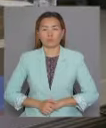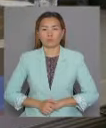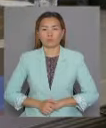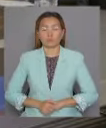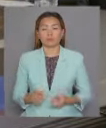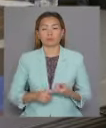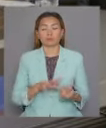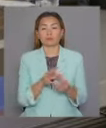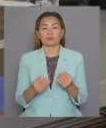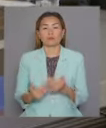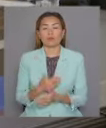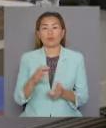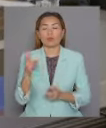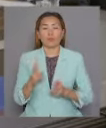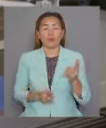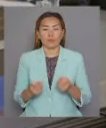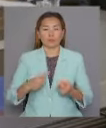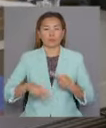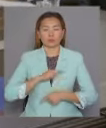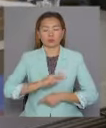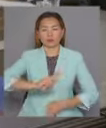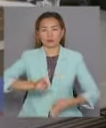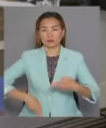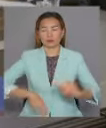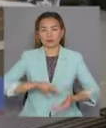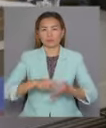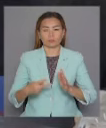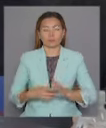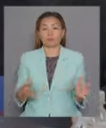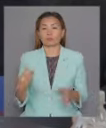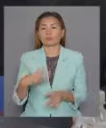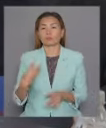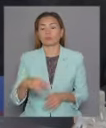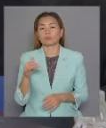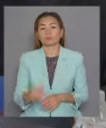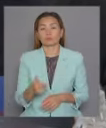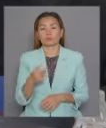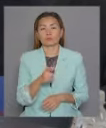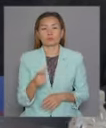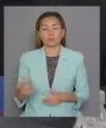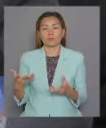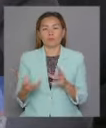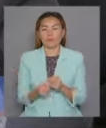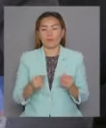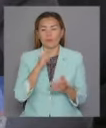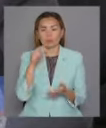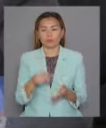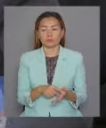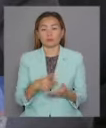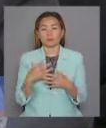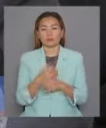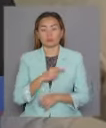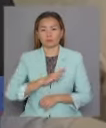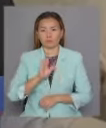В связи с запуском новых заводов и предстоящим завершением проектов более 30 тысяч граждан, скорее всего, попадут под